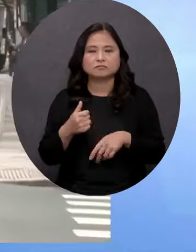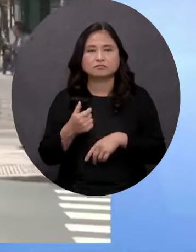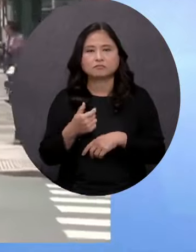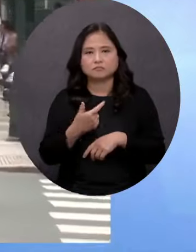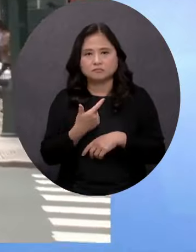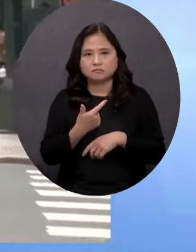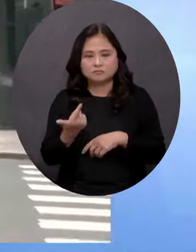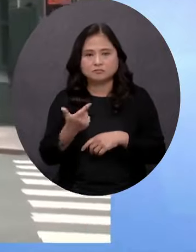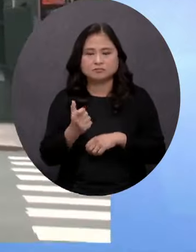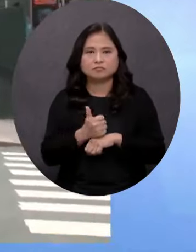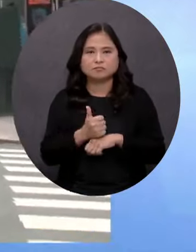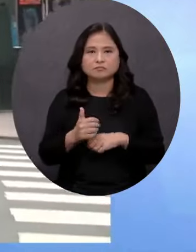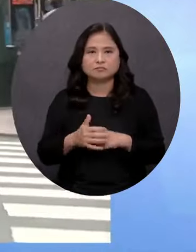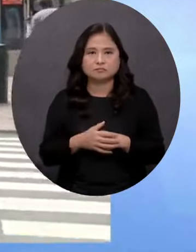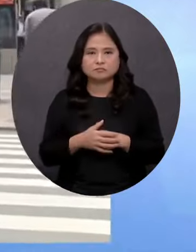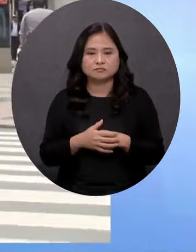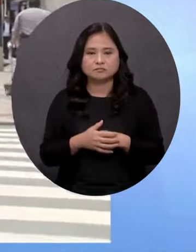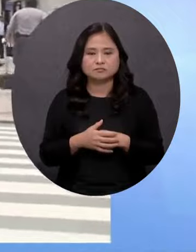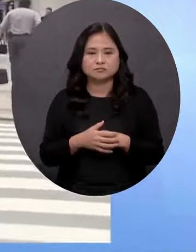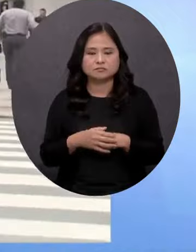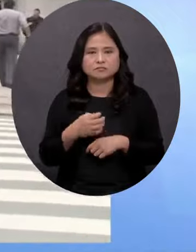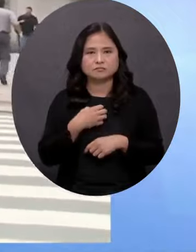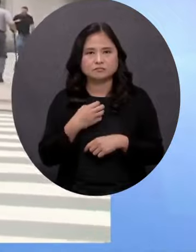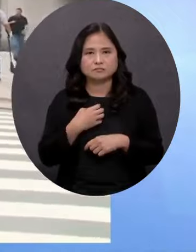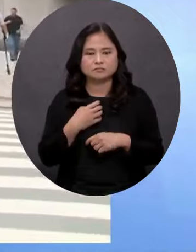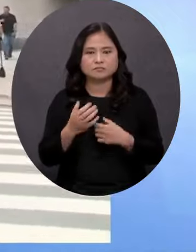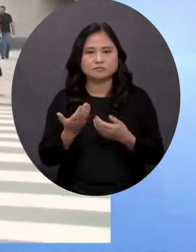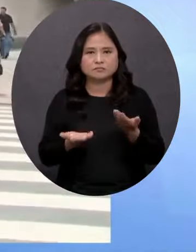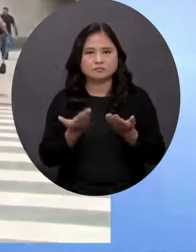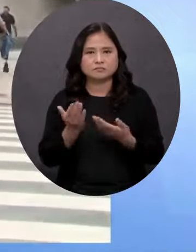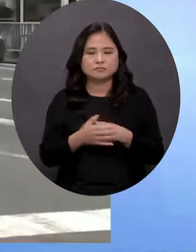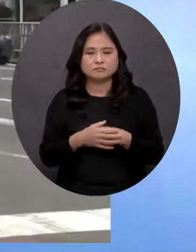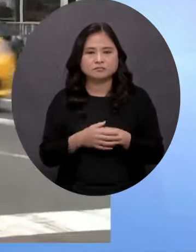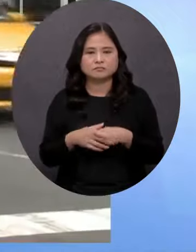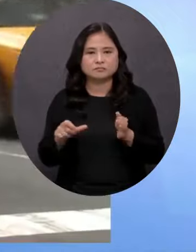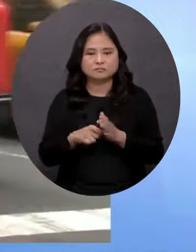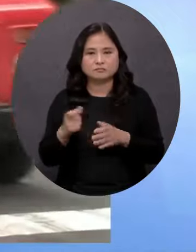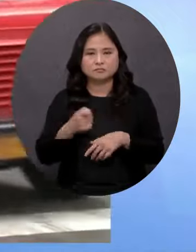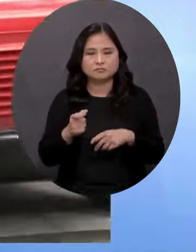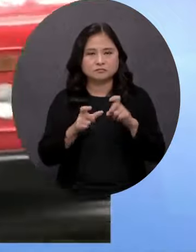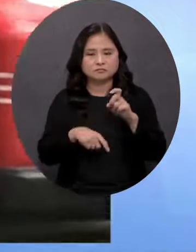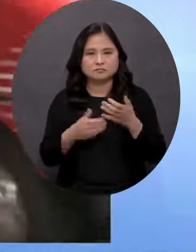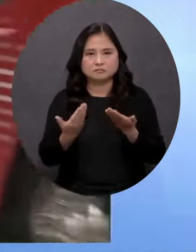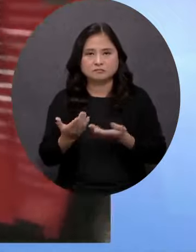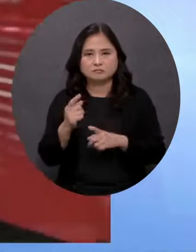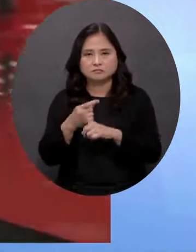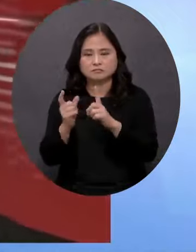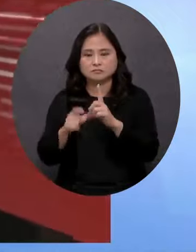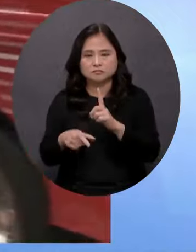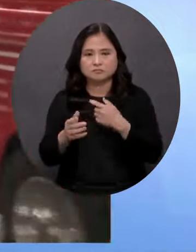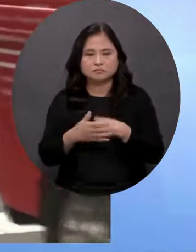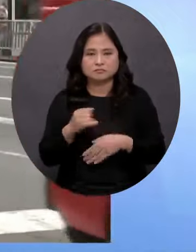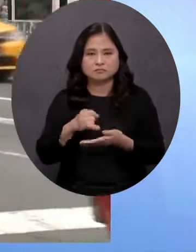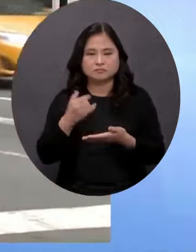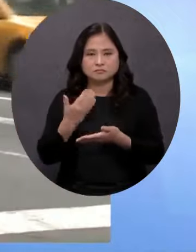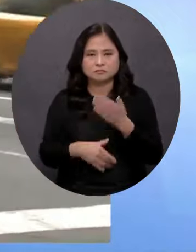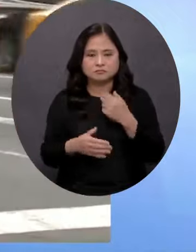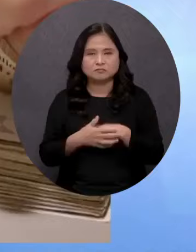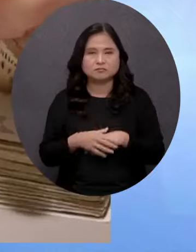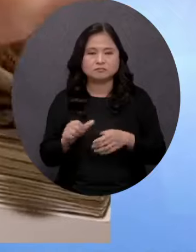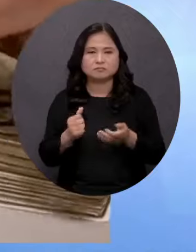大。我们觉得也都是可能去到最快都要9月或者11月才会减息的机会会比